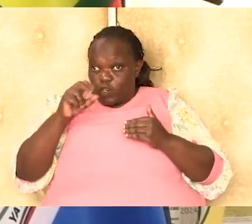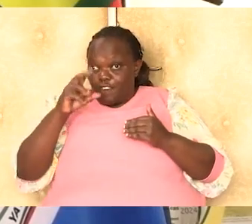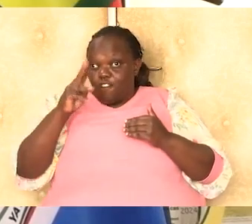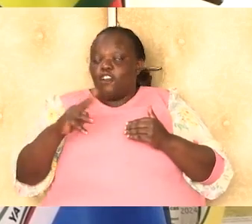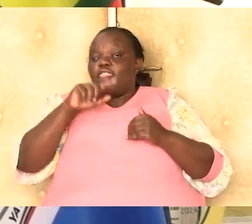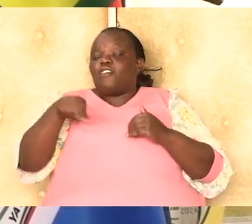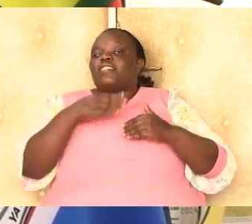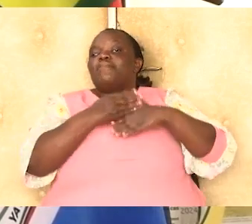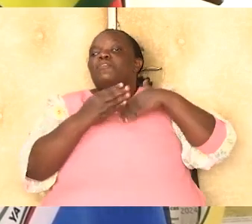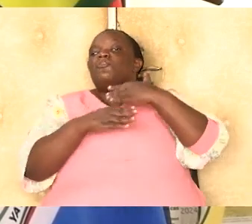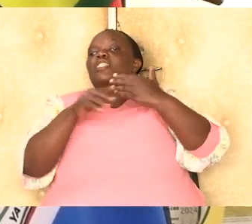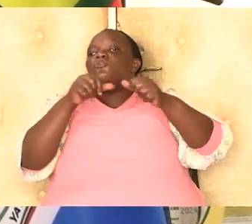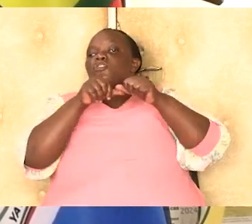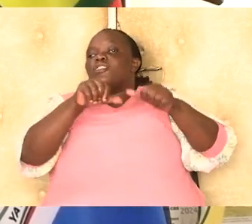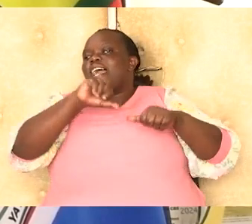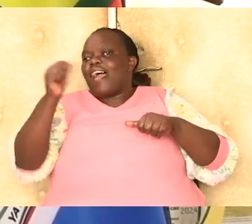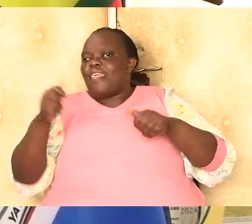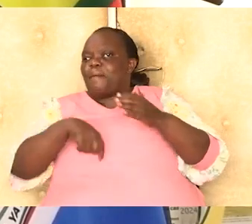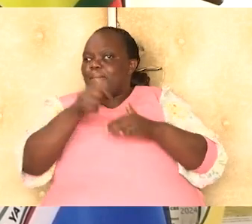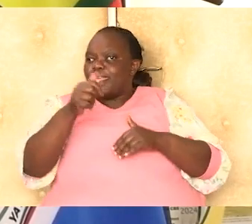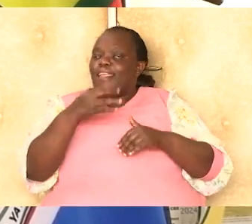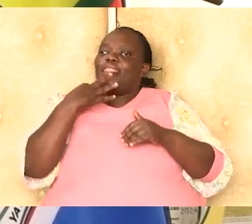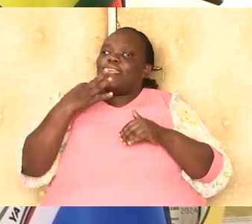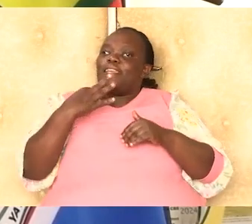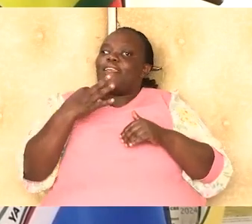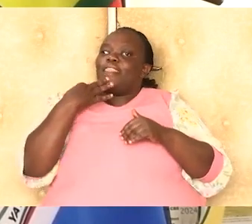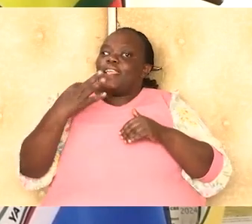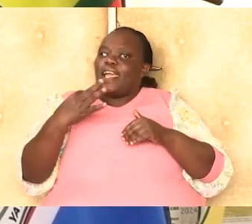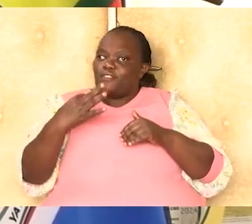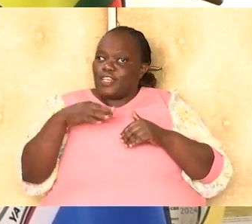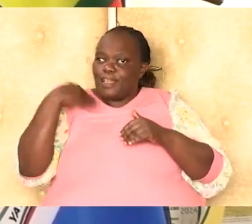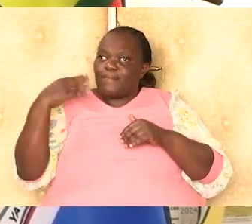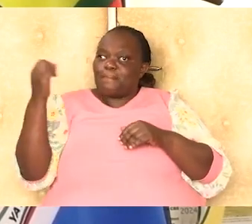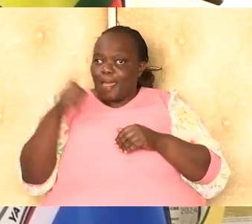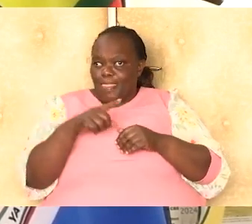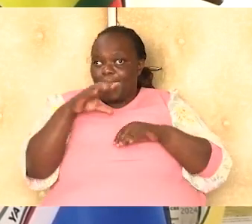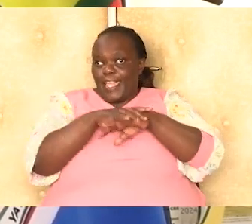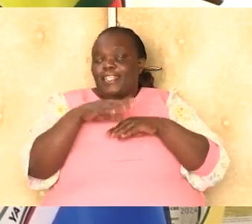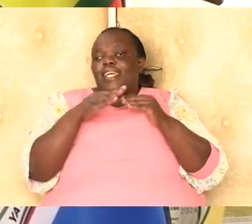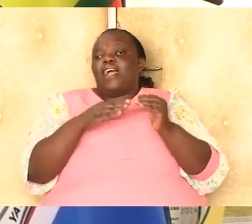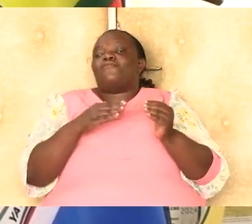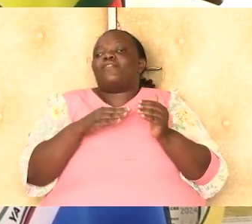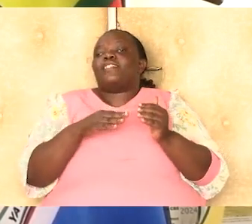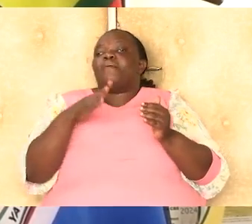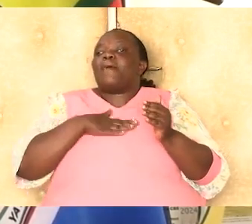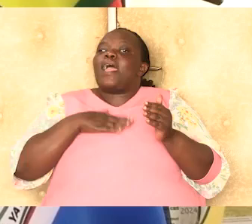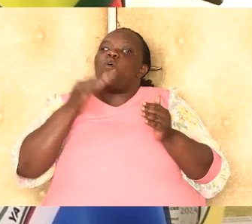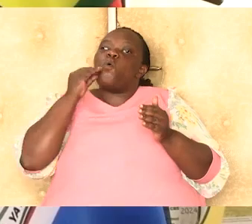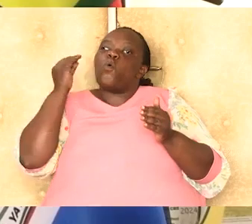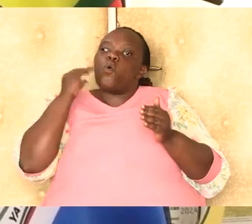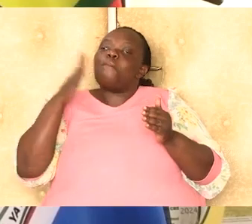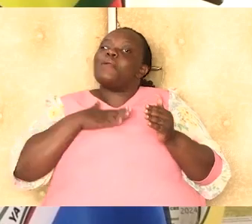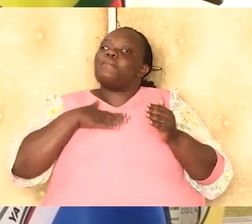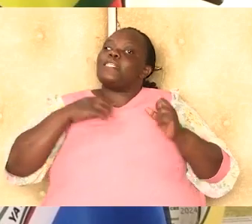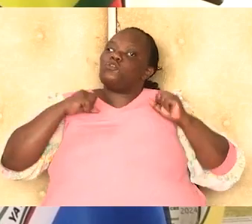zina jengwa, na zingine zita kuwa ata unalipa shilingi ya 3 na miambili kila mwezi, na tumukua tukusema boma yangu nyumba yangu mimi